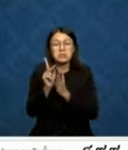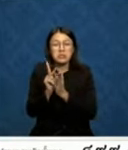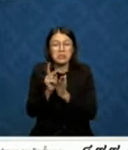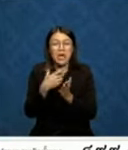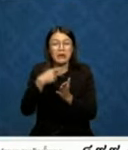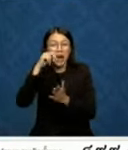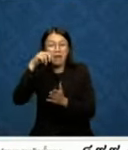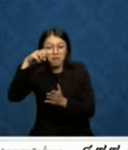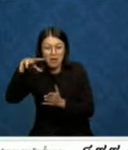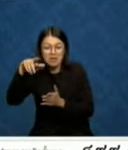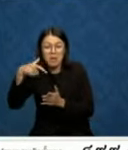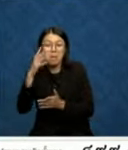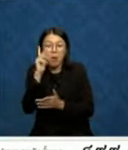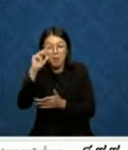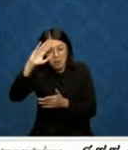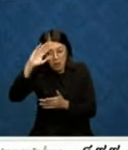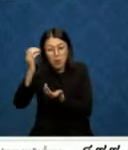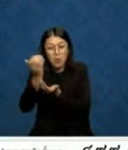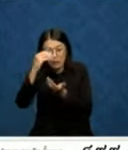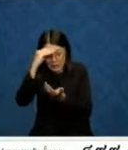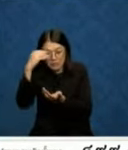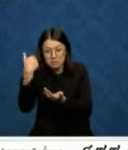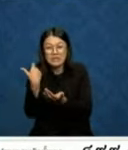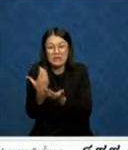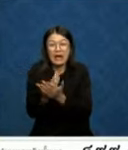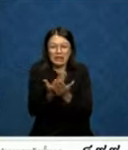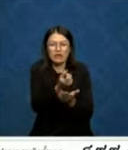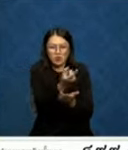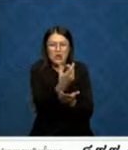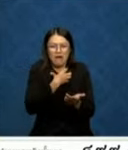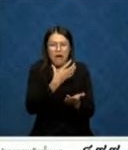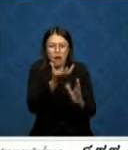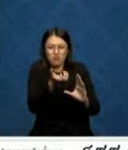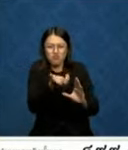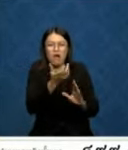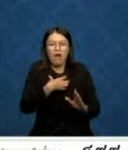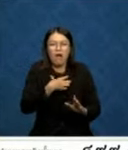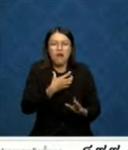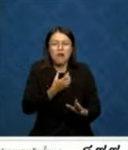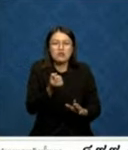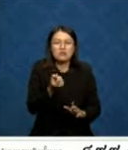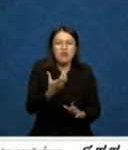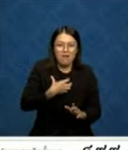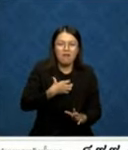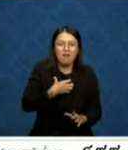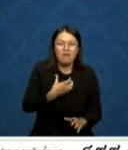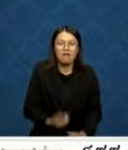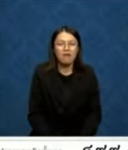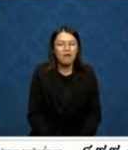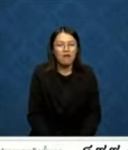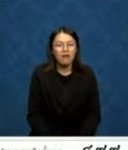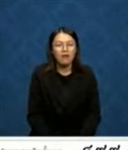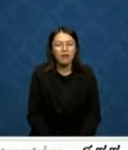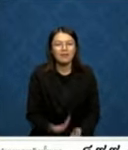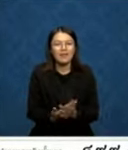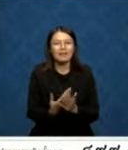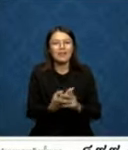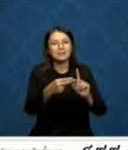ค่าน้ำค่าไฟพ่อแม่ไม่สบายลูกต้องเรียนอยากได้เงินสดแล้วอะอยากจะแคชเอาท์ออกมาเลยแต่ดิจิตอลวอล